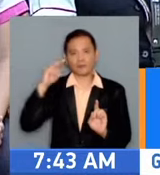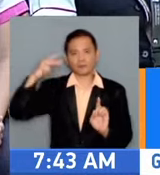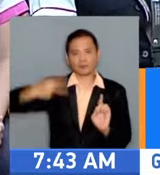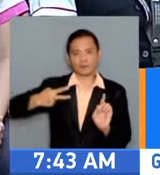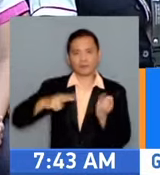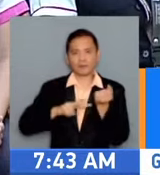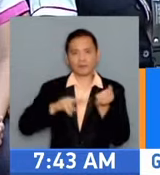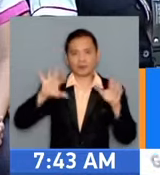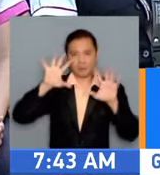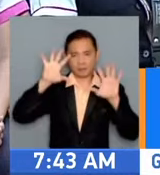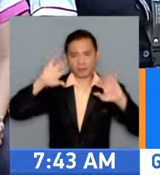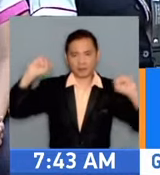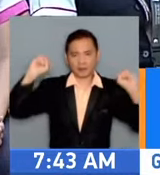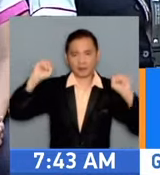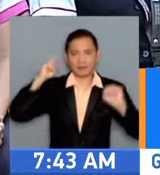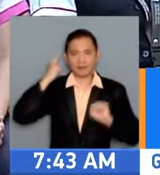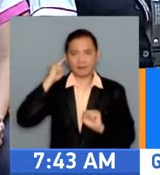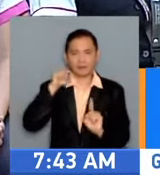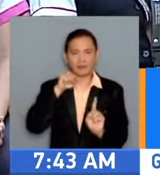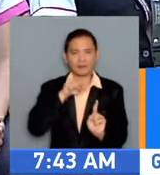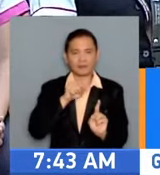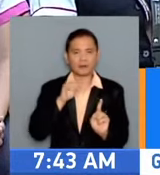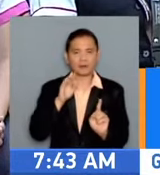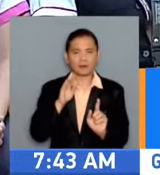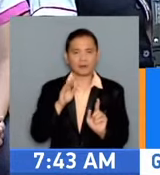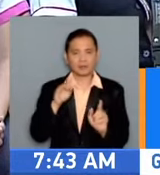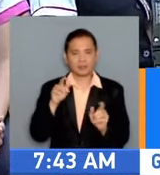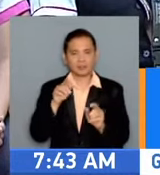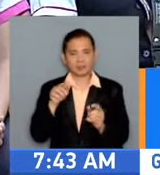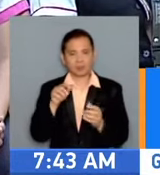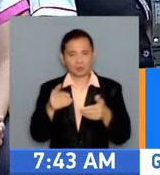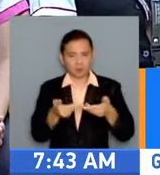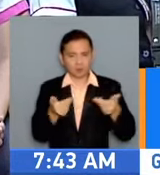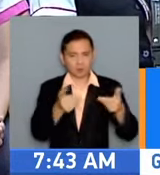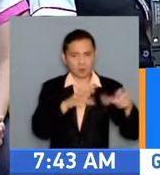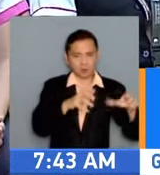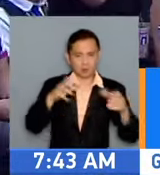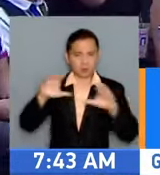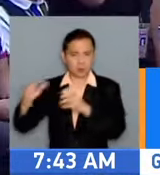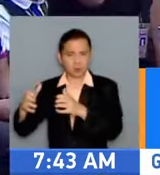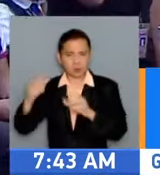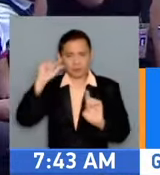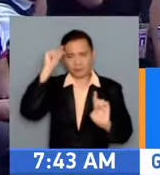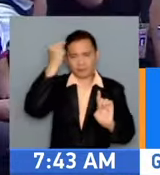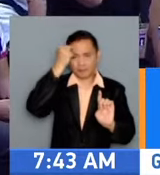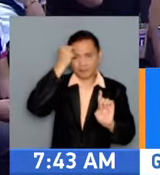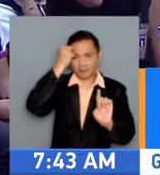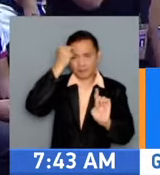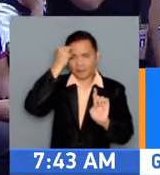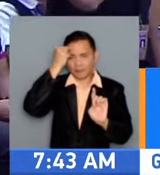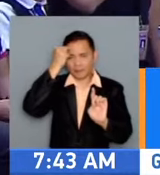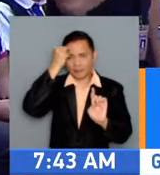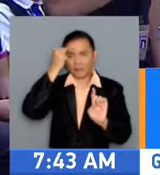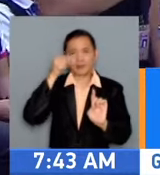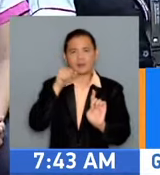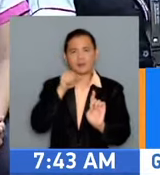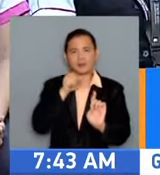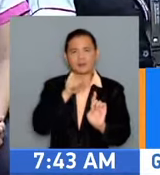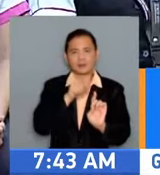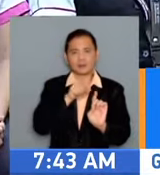pamahalaan? Para sa revolusyonaryo? Para sa revolusyonaryong pamahalaan na inulod sa konbensyong